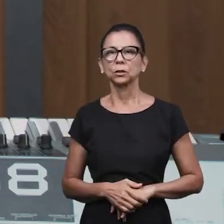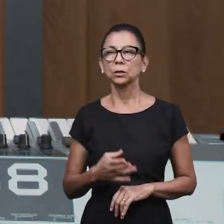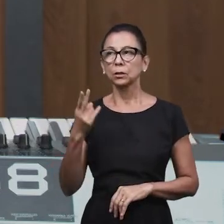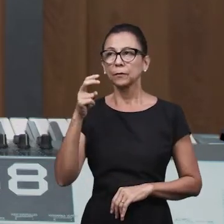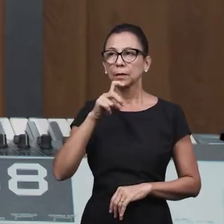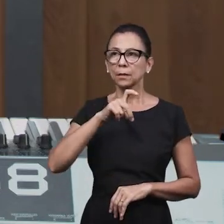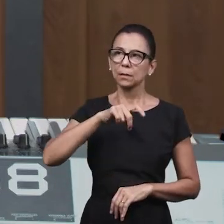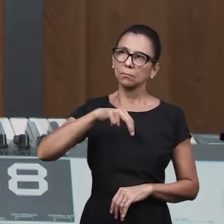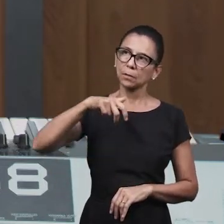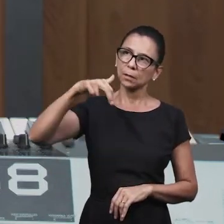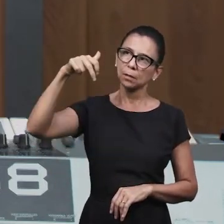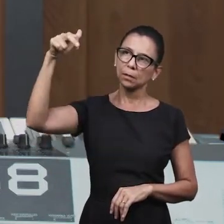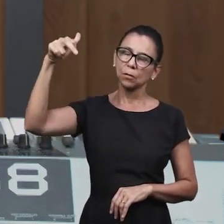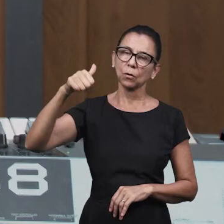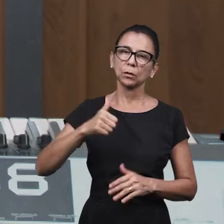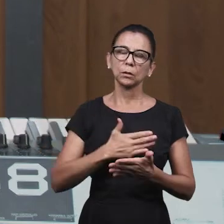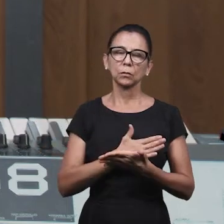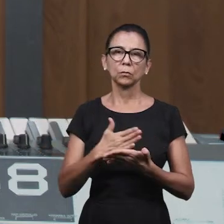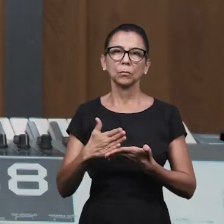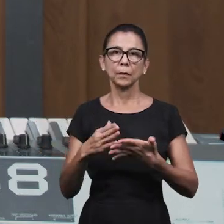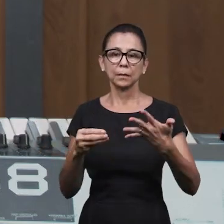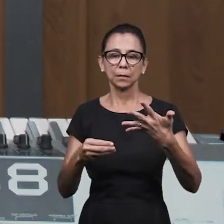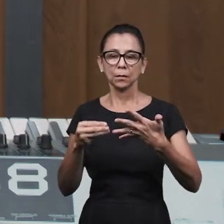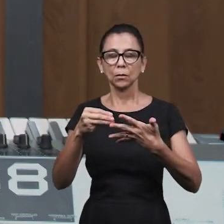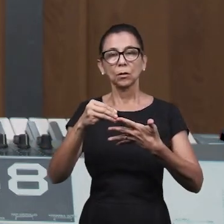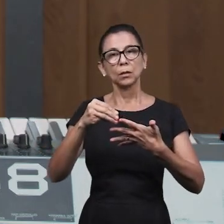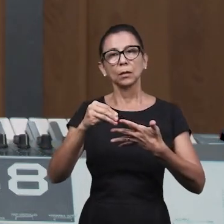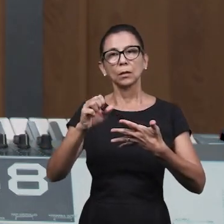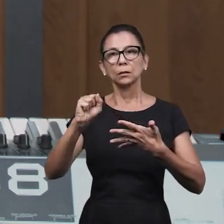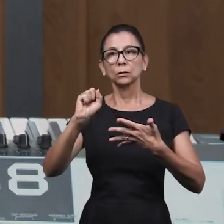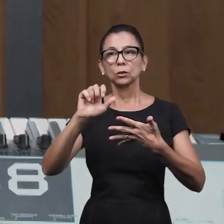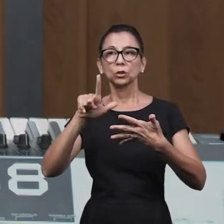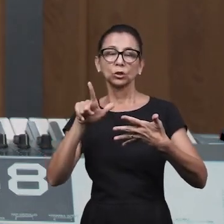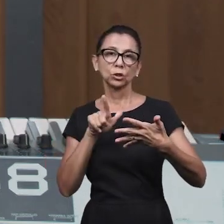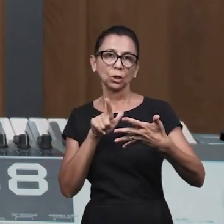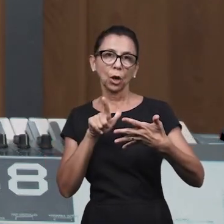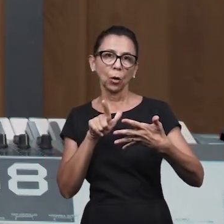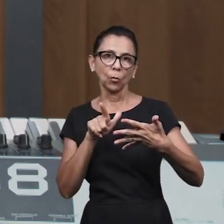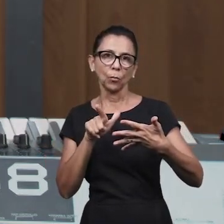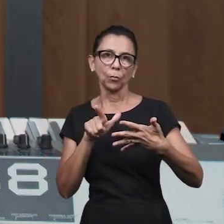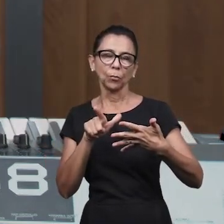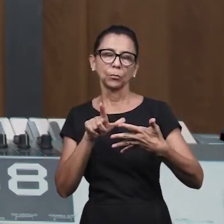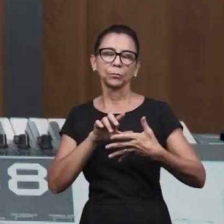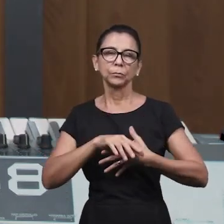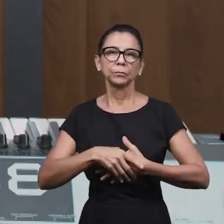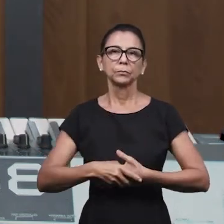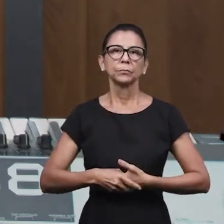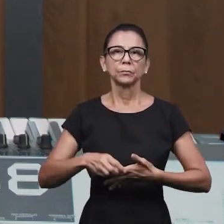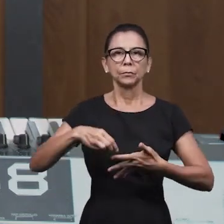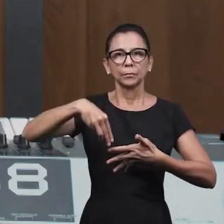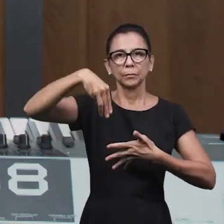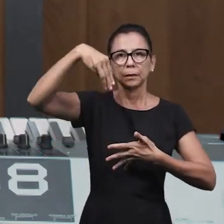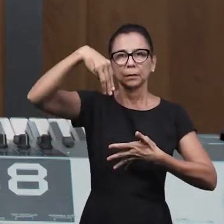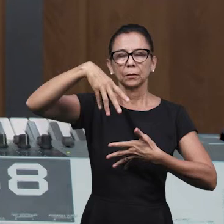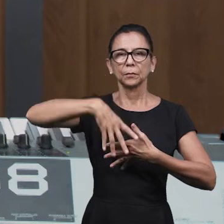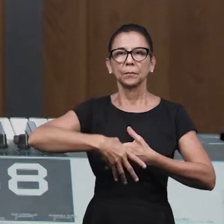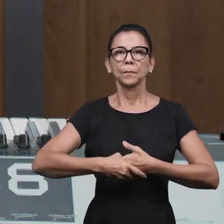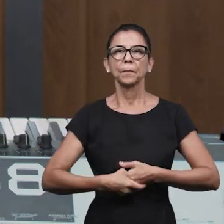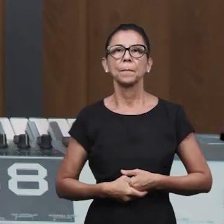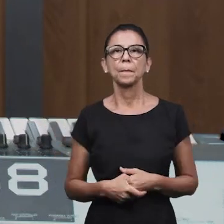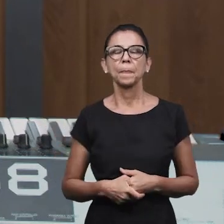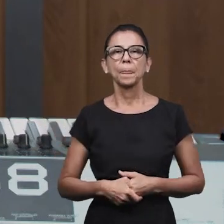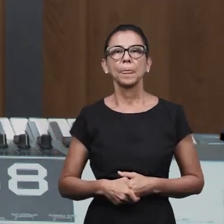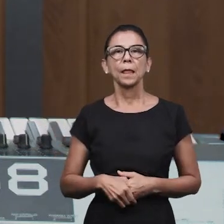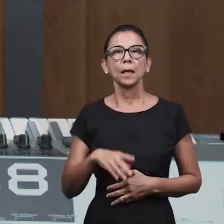sol majeur, que c'est une échelle, commence dans notre sol. Nous avons un accident et un changement dans